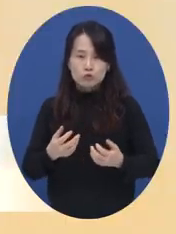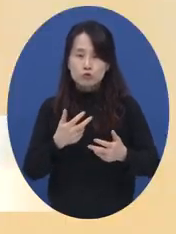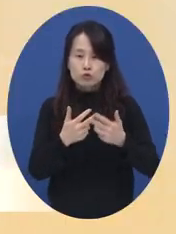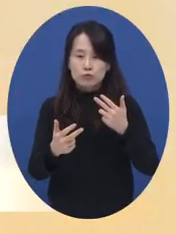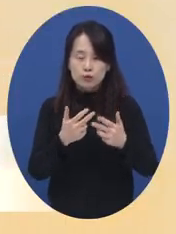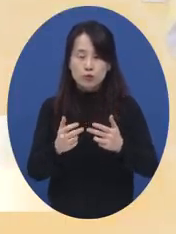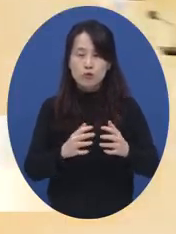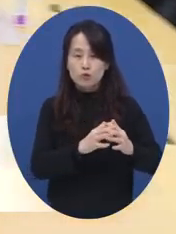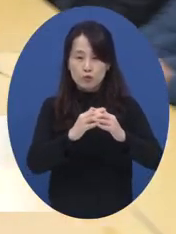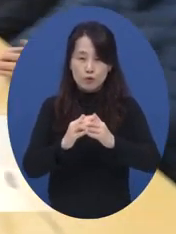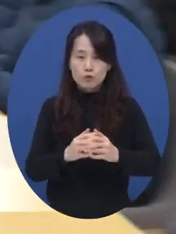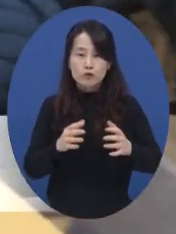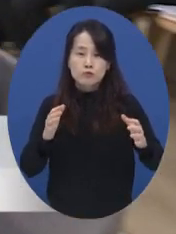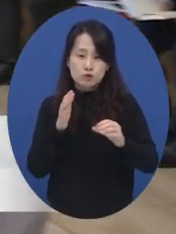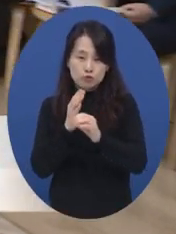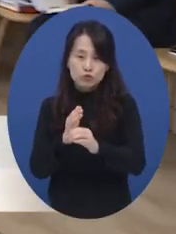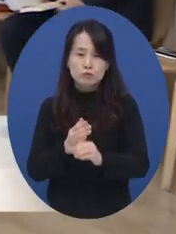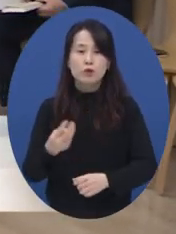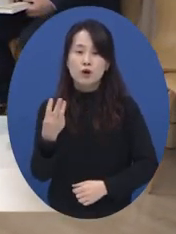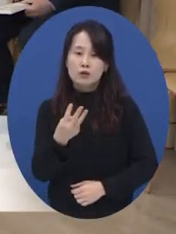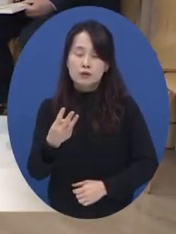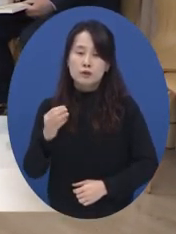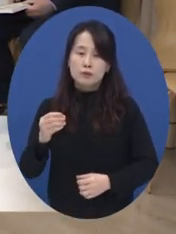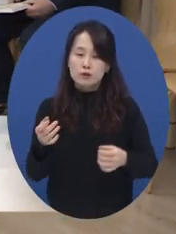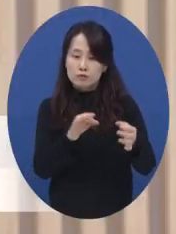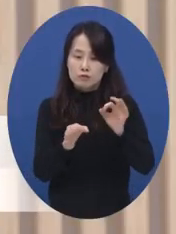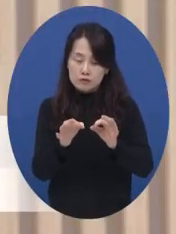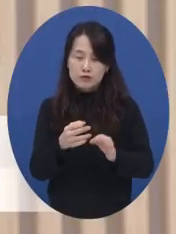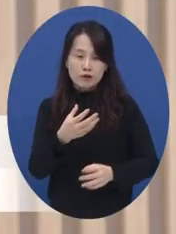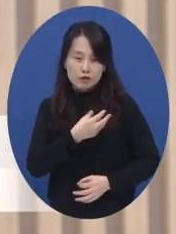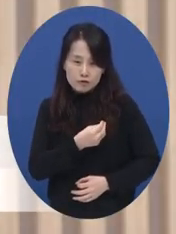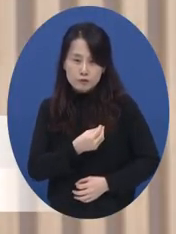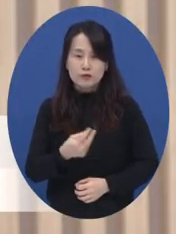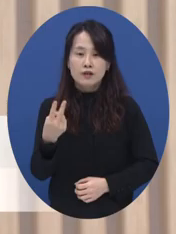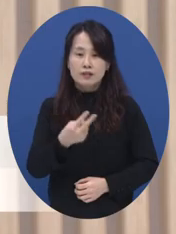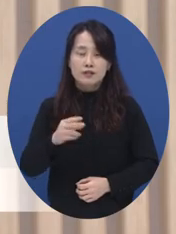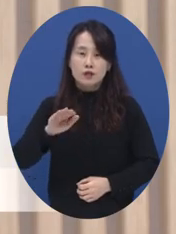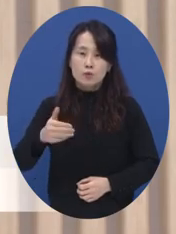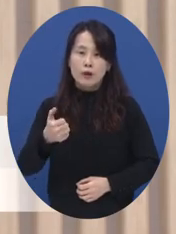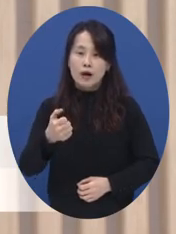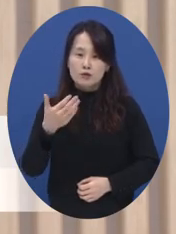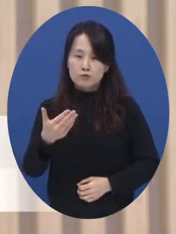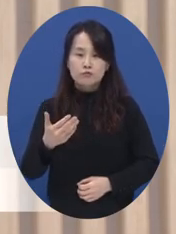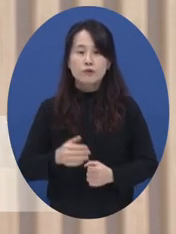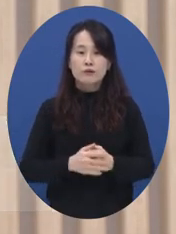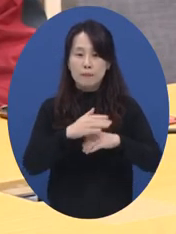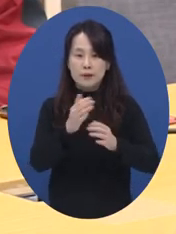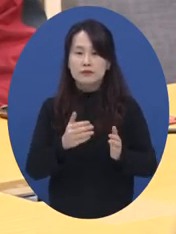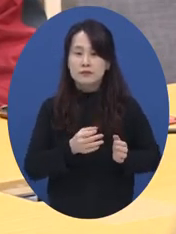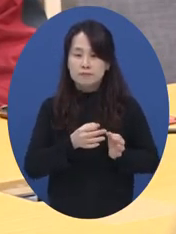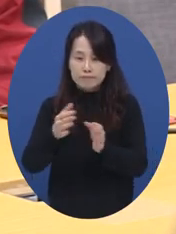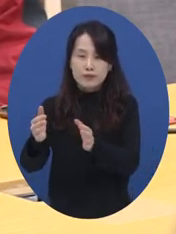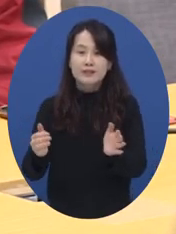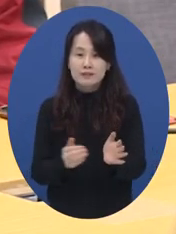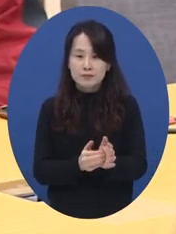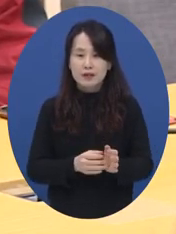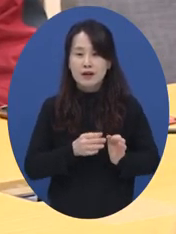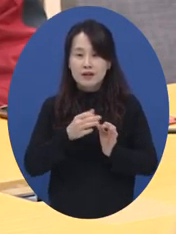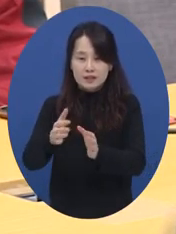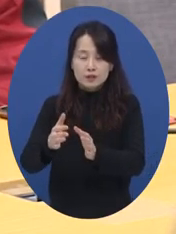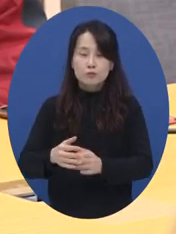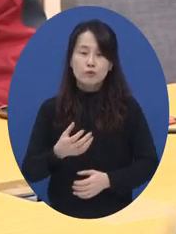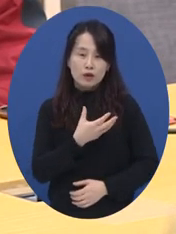을 중심으로 십시일반 모아 마련한 총 3000만원 상당의 멸균우유 2500 아운 두 박스를 기부했습니다